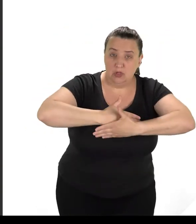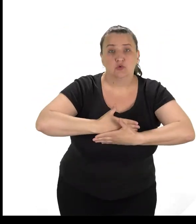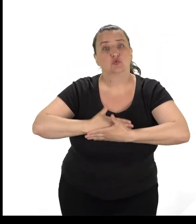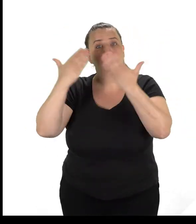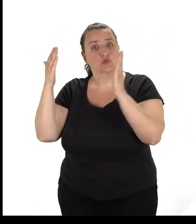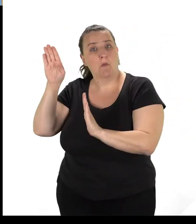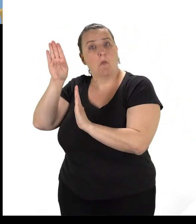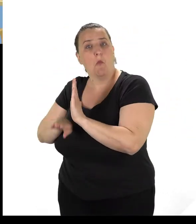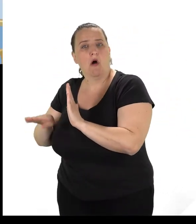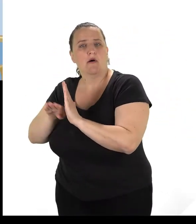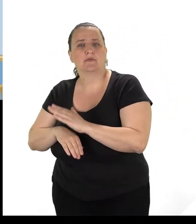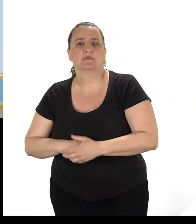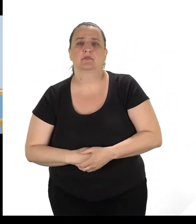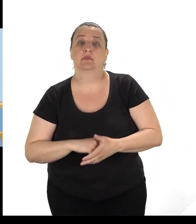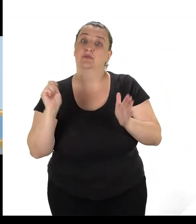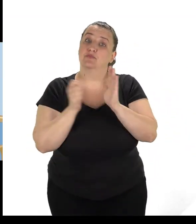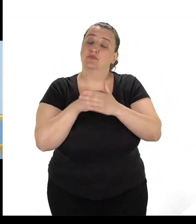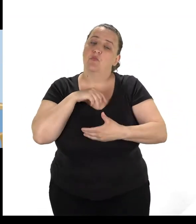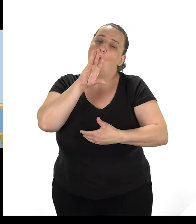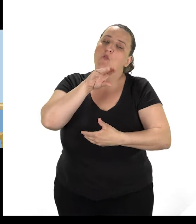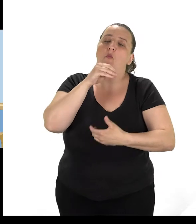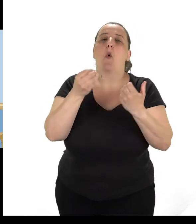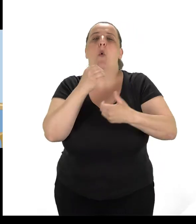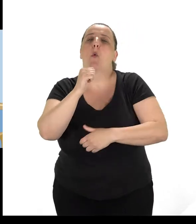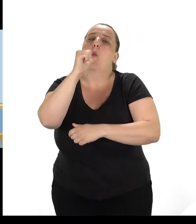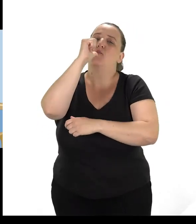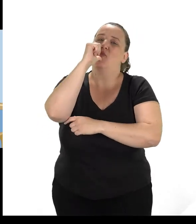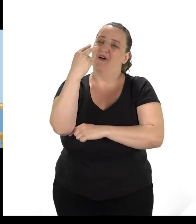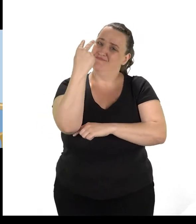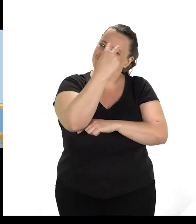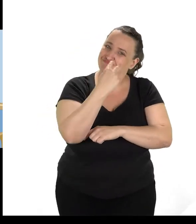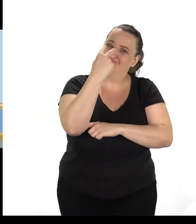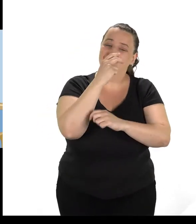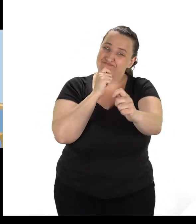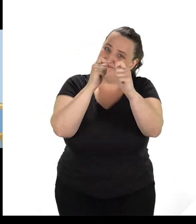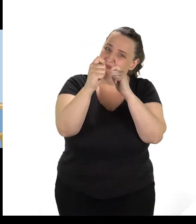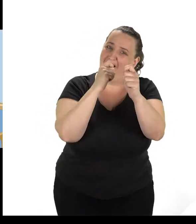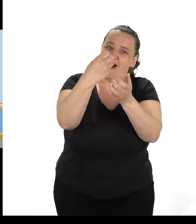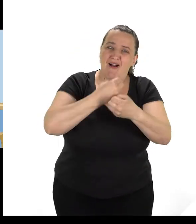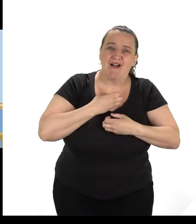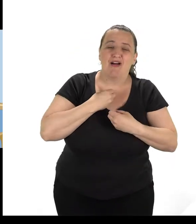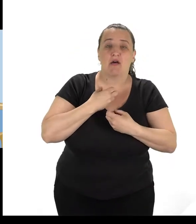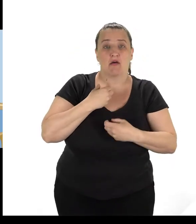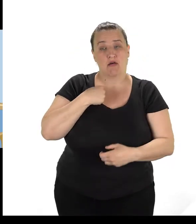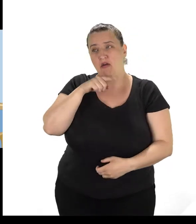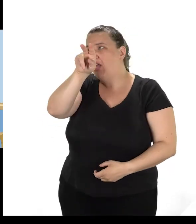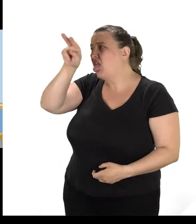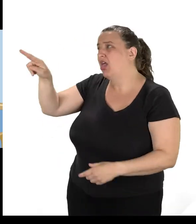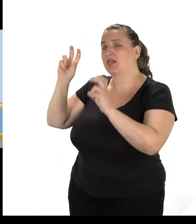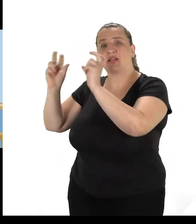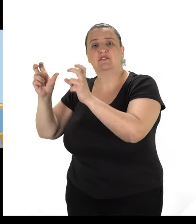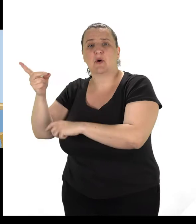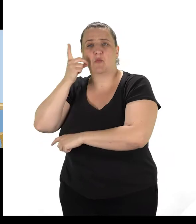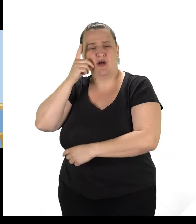jour. Pendant mon repas, regardez-moi et parlez-moi. Évitez les éléments de distraction comme la télé